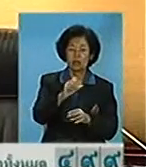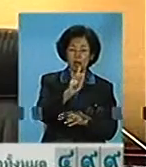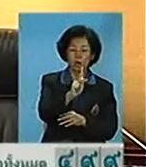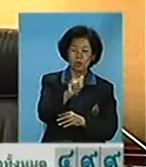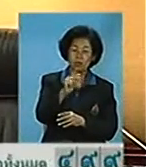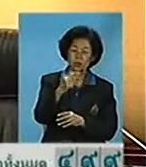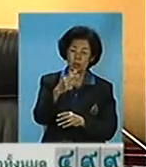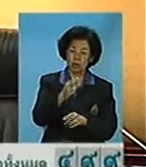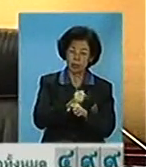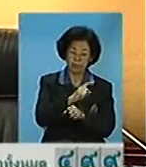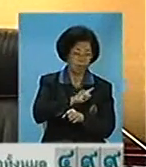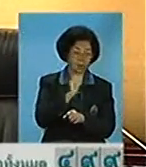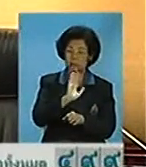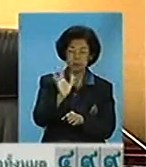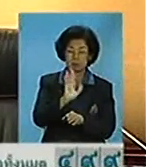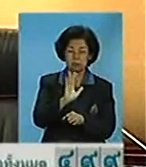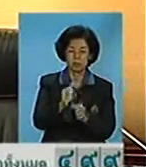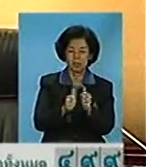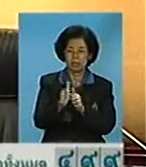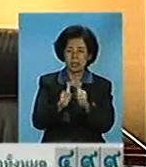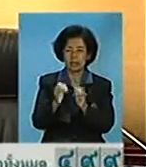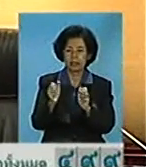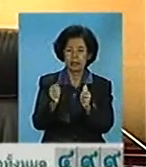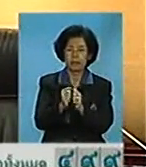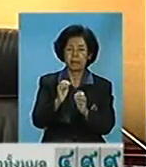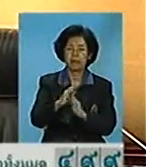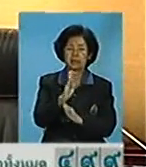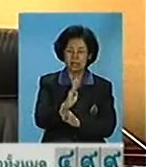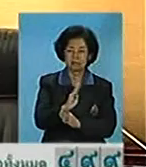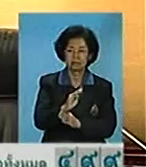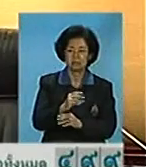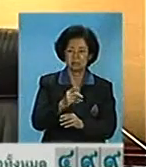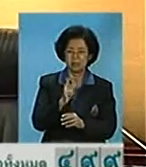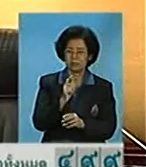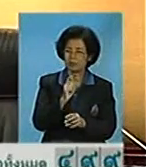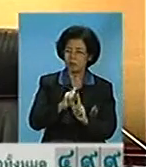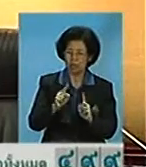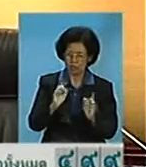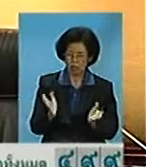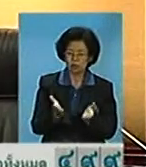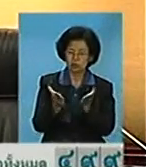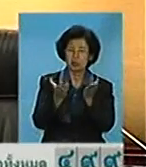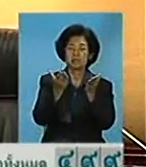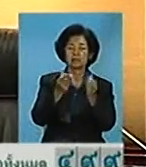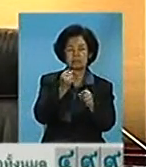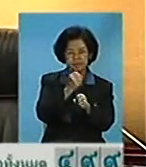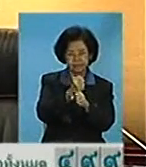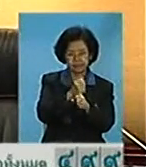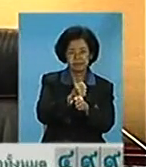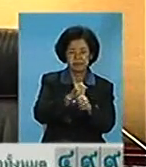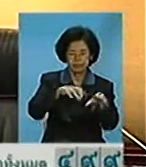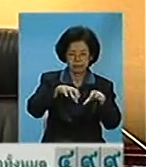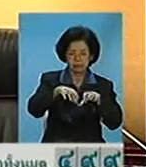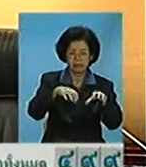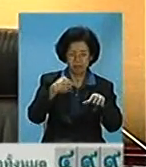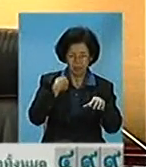ราะถ้าทำเองเดี๋ยวก็จะไปแข่งกับเอกชนแต่ว่าเราจะทำหน้าที่ให้เป็นผู้ส่งเสริมเป็นผู้สนับสนุนดำเนินการจัดให้มี